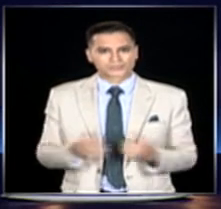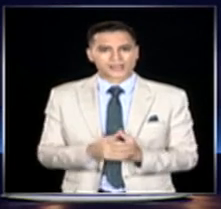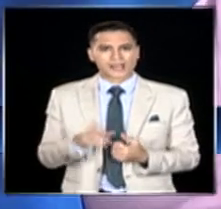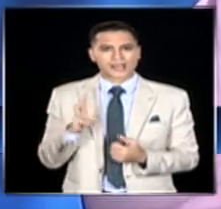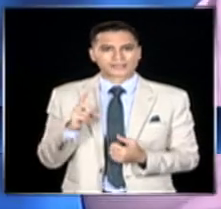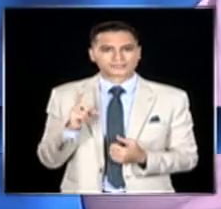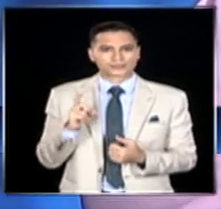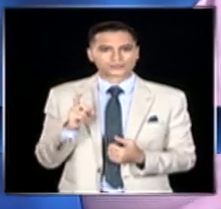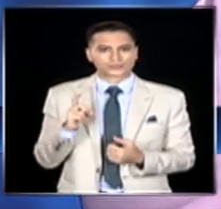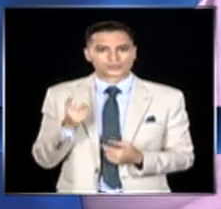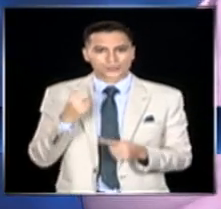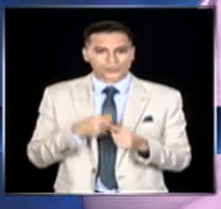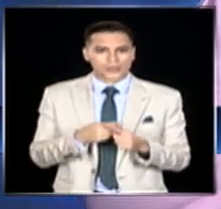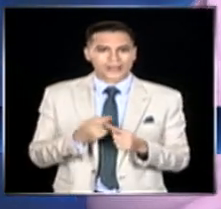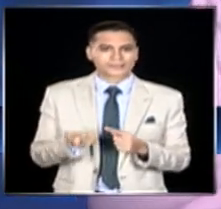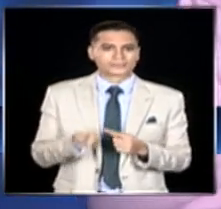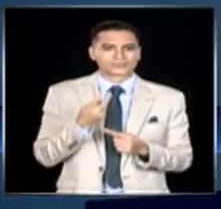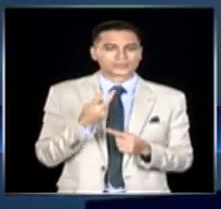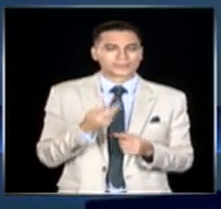25 و75 100 اتعادلتوا.